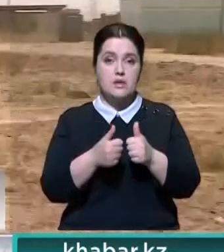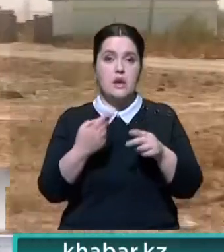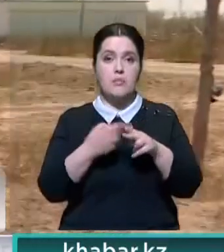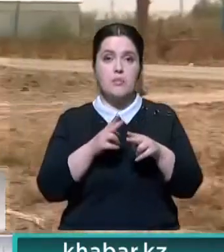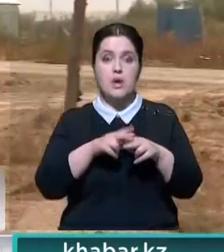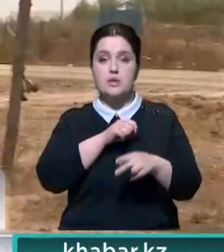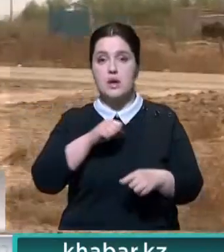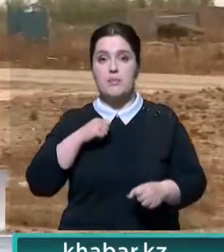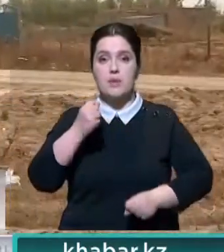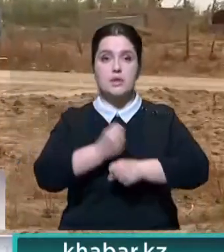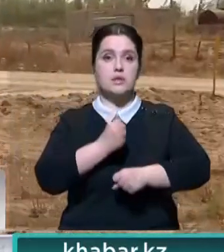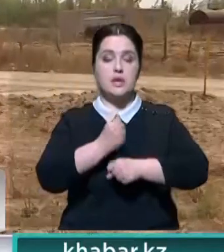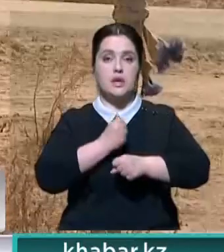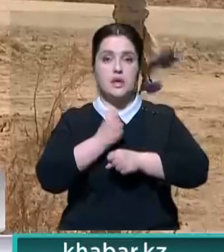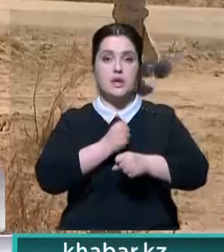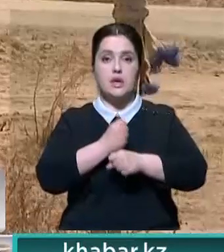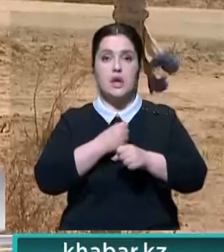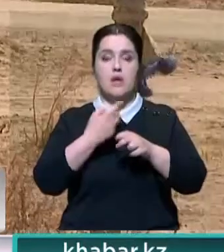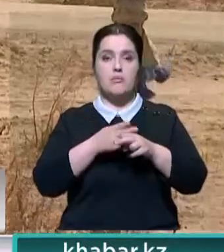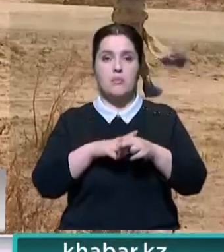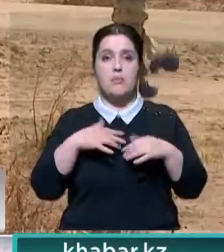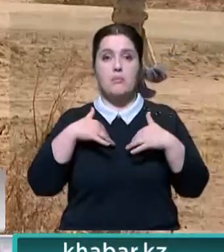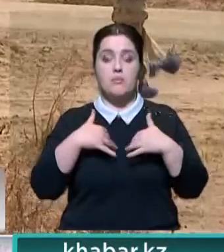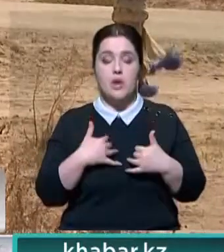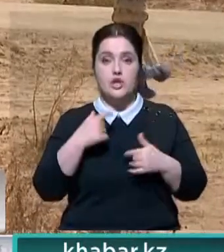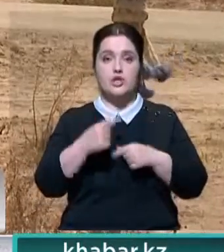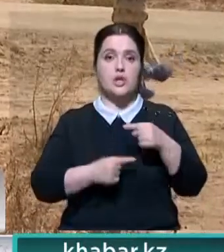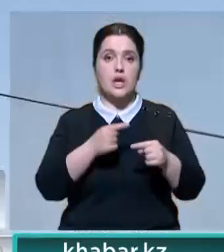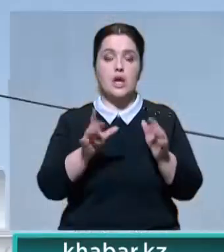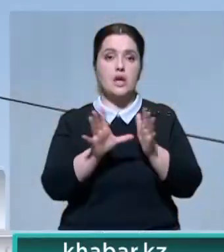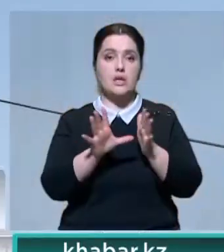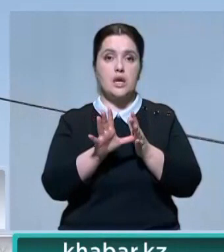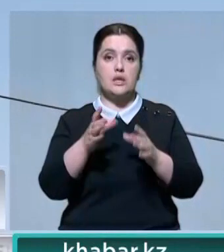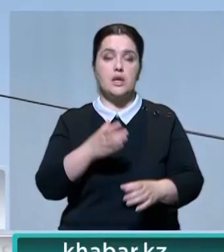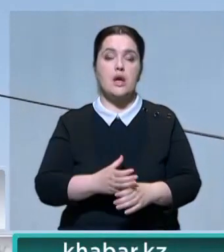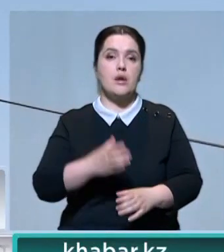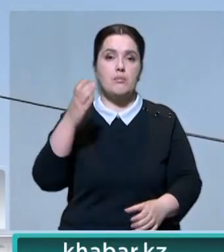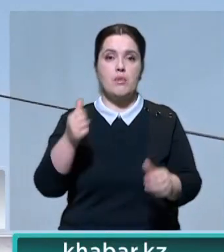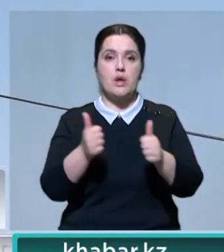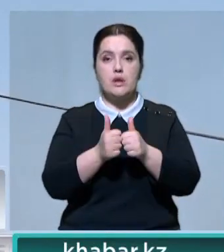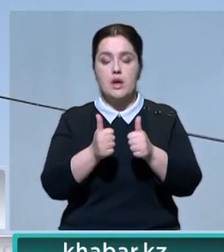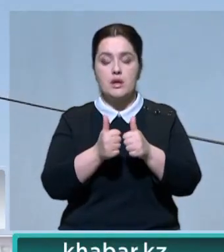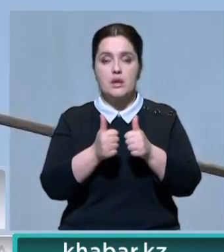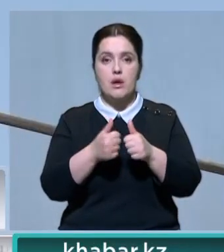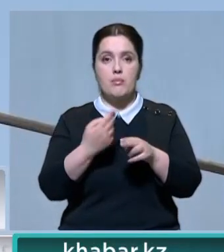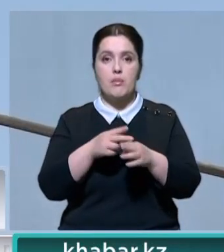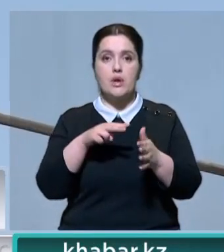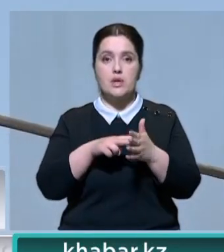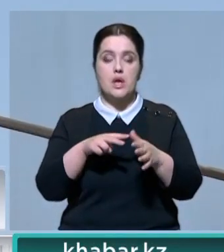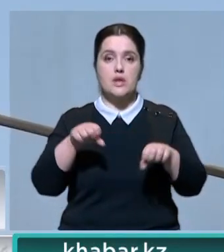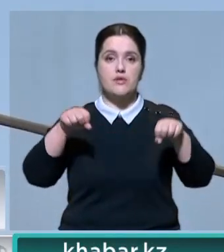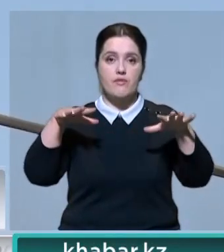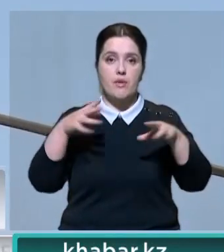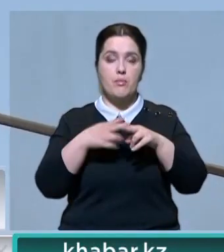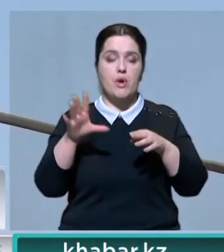вышек самодельные линии электропередач смотрятся печально. Через электрические башни на рядом стоящем узловом полигоне свет распределяется